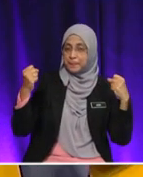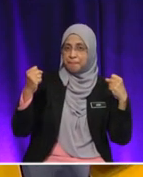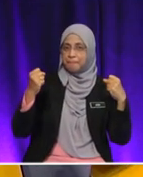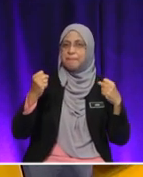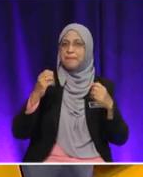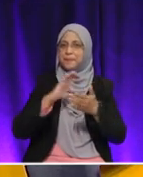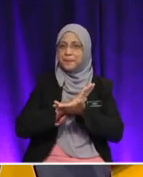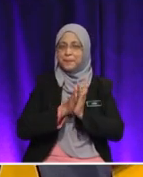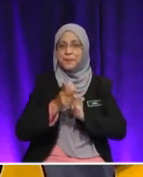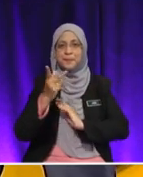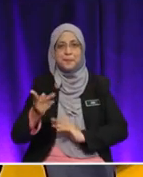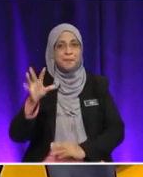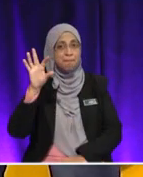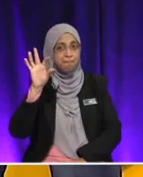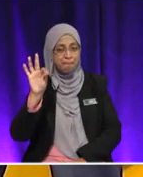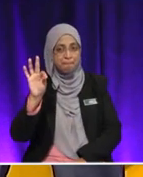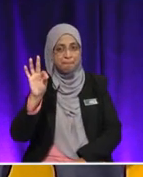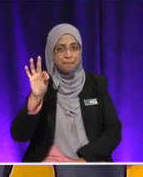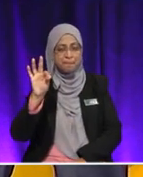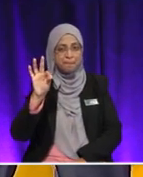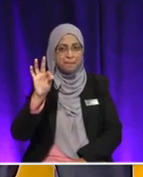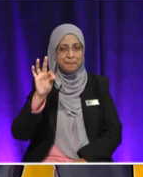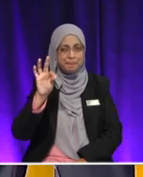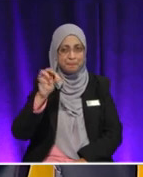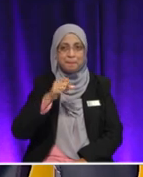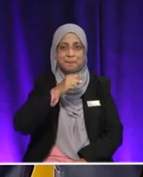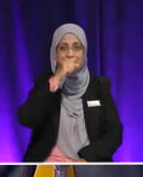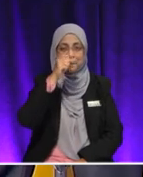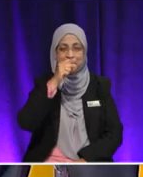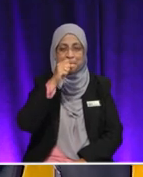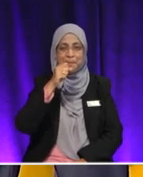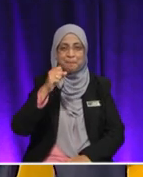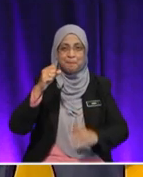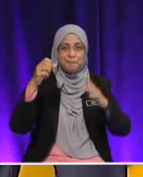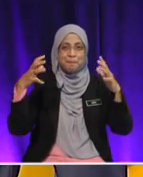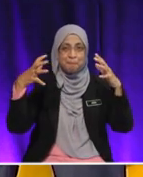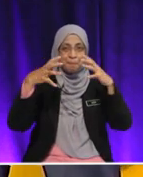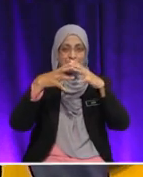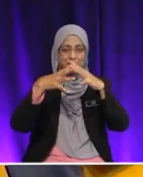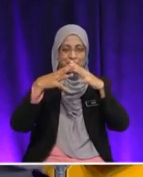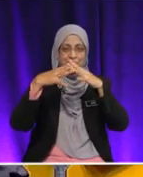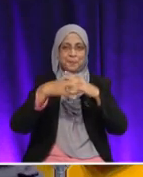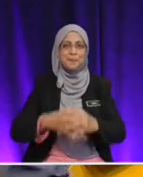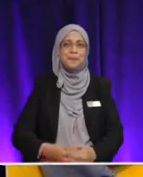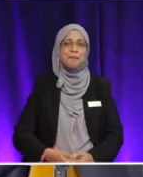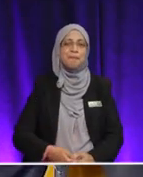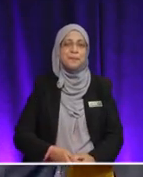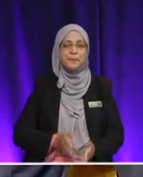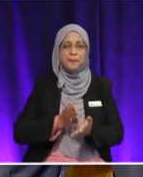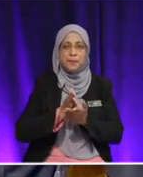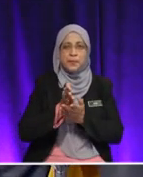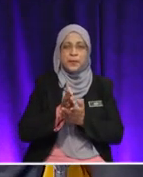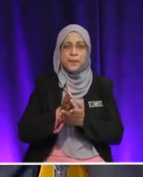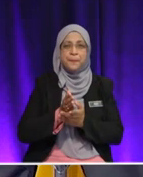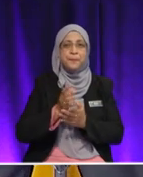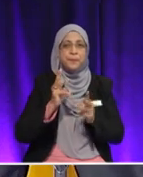contohnya perintah kurung Mari kita letak di bawah 9 Oke seterusnya pula walaupun